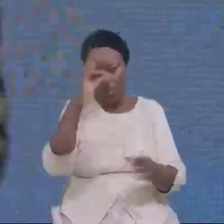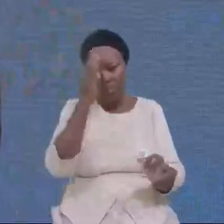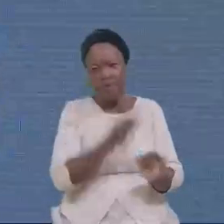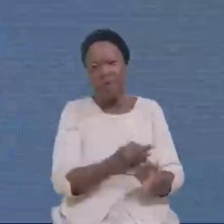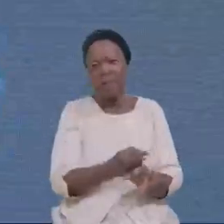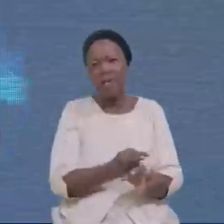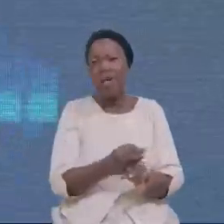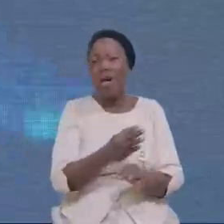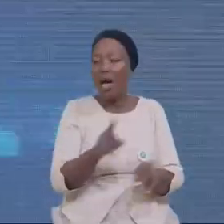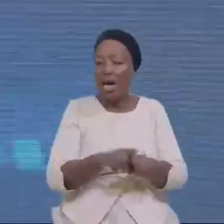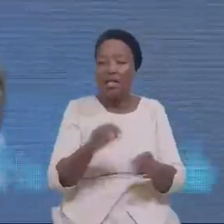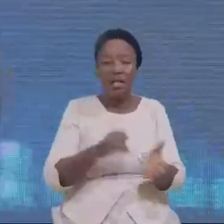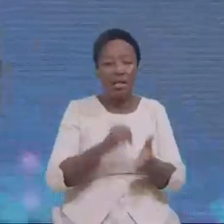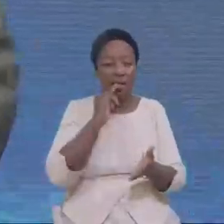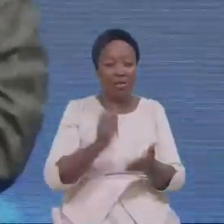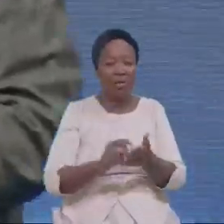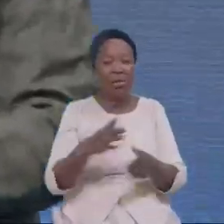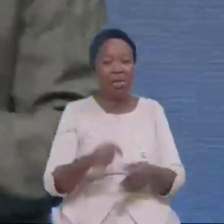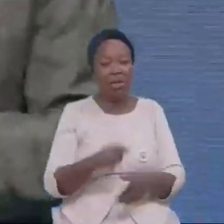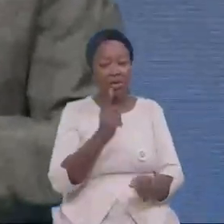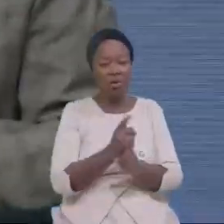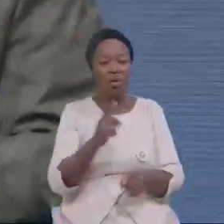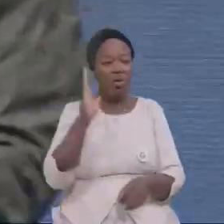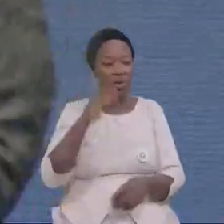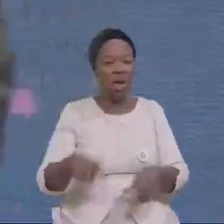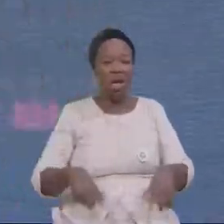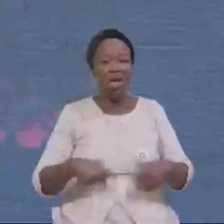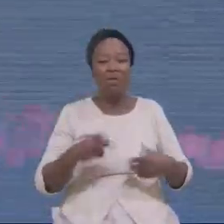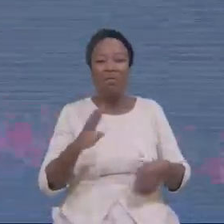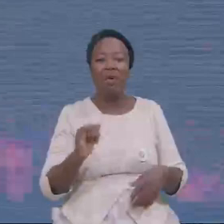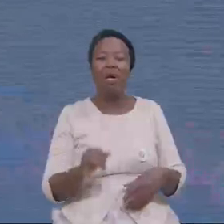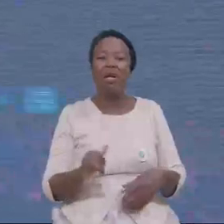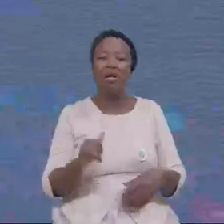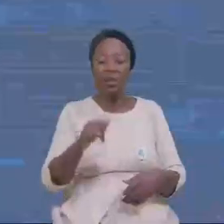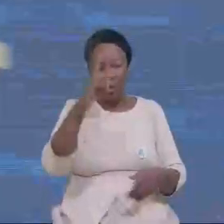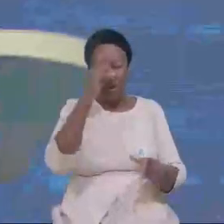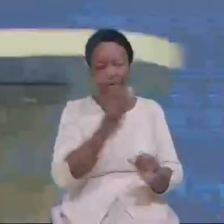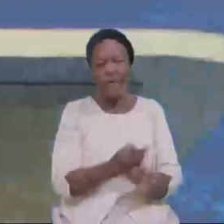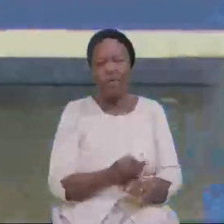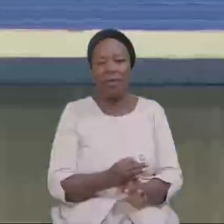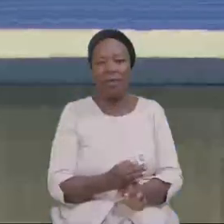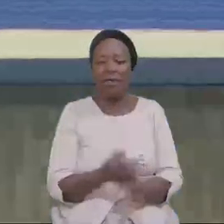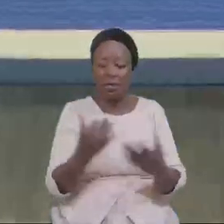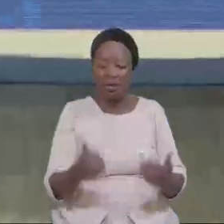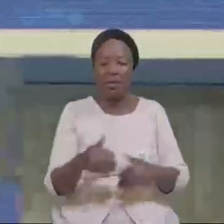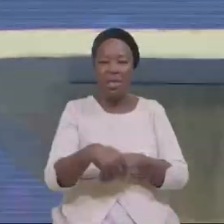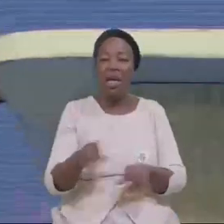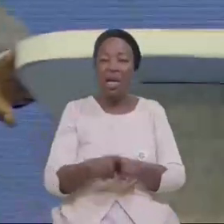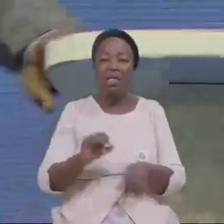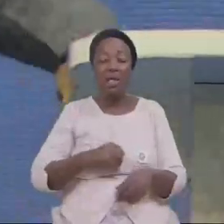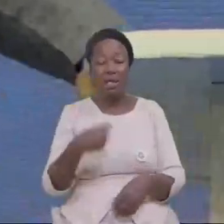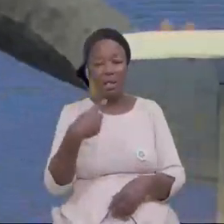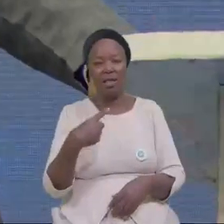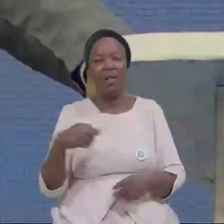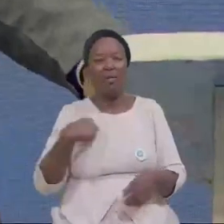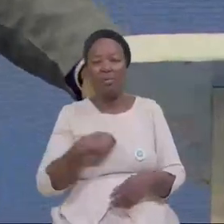par la foi et pour la foi, selon qu'il est écrit, le juste vivra par la foi. Ce soir, comme je l'ai dit, nous parlons